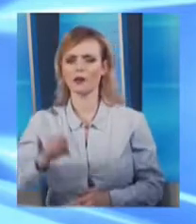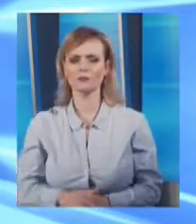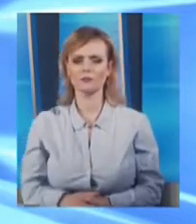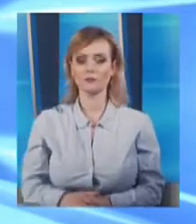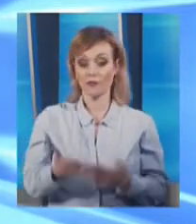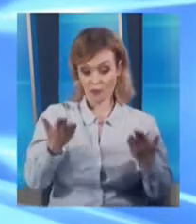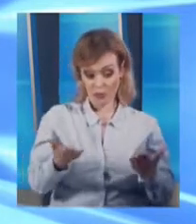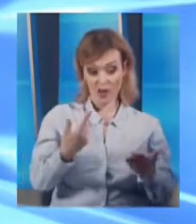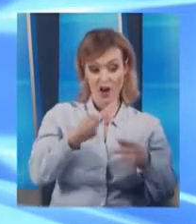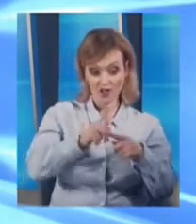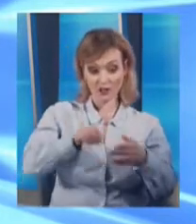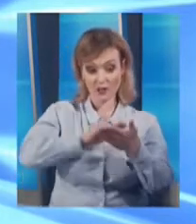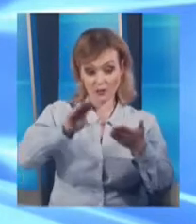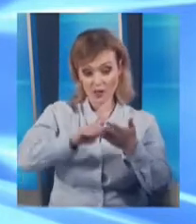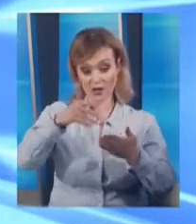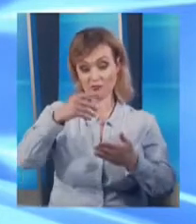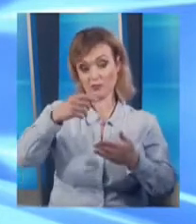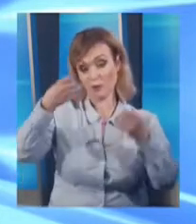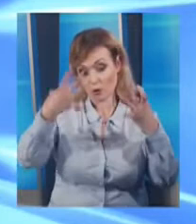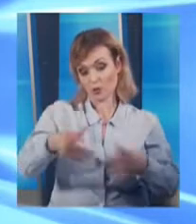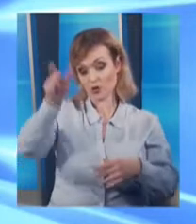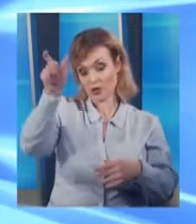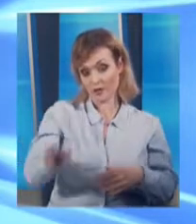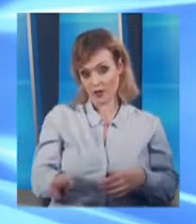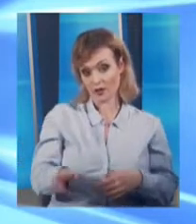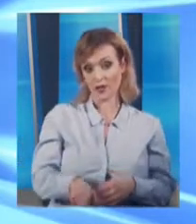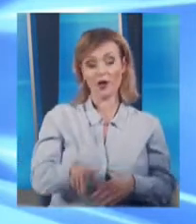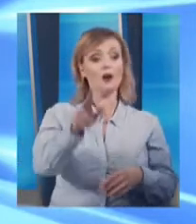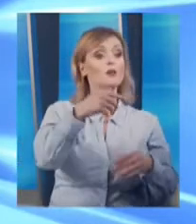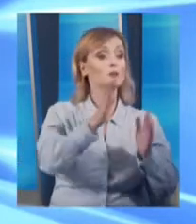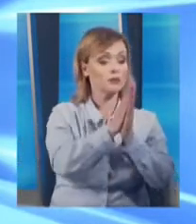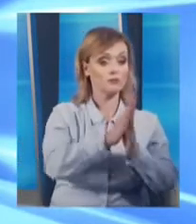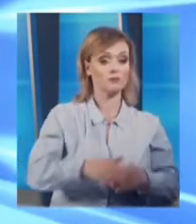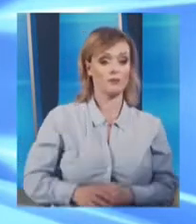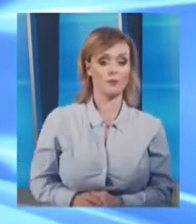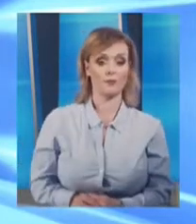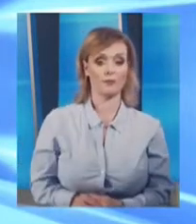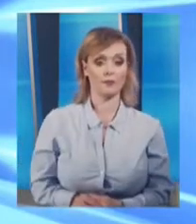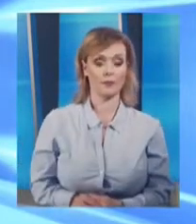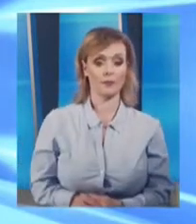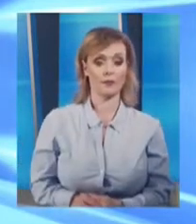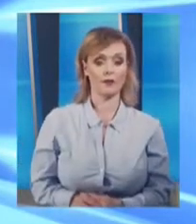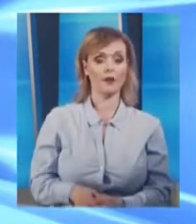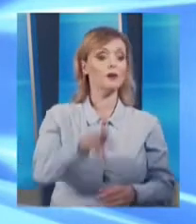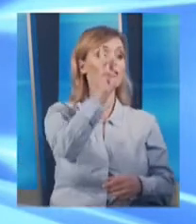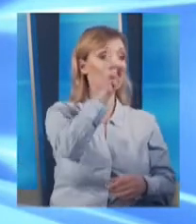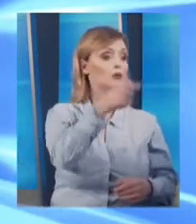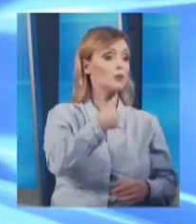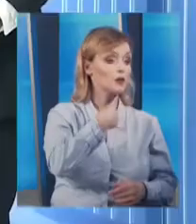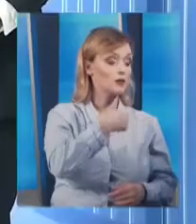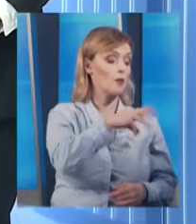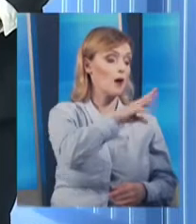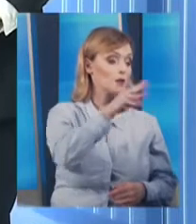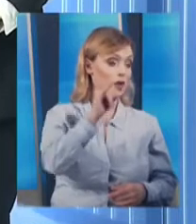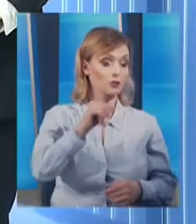Vă rog să răspundeți cetățeanului. Vorbesc despre o întrebare pe Facebook. Și nu e